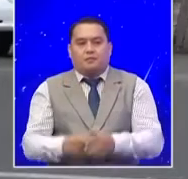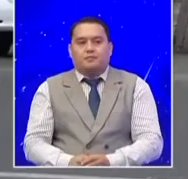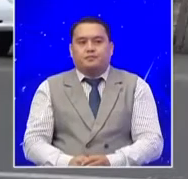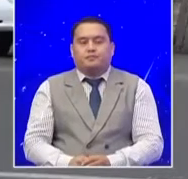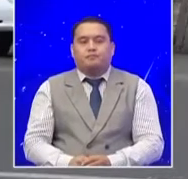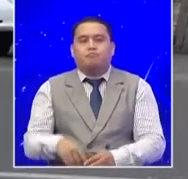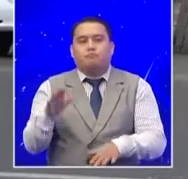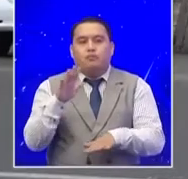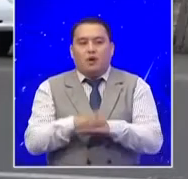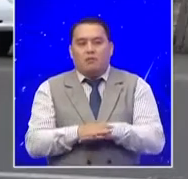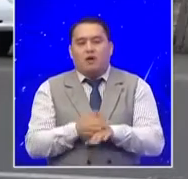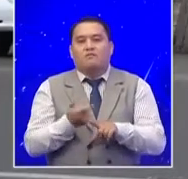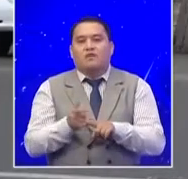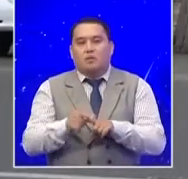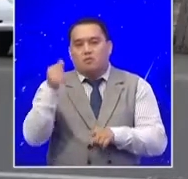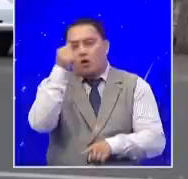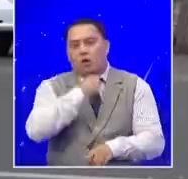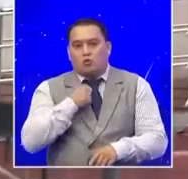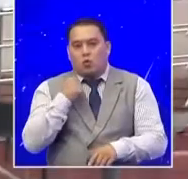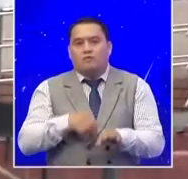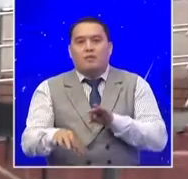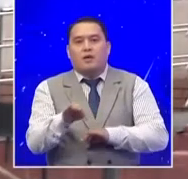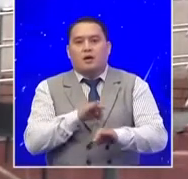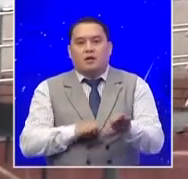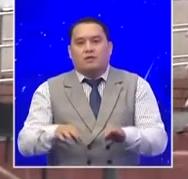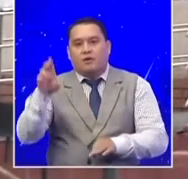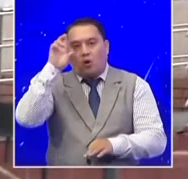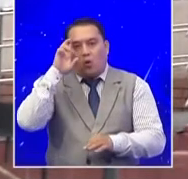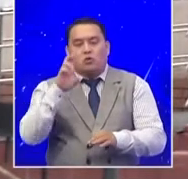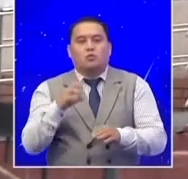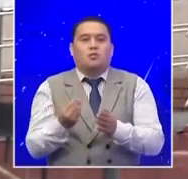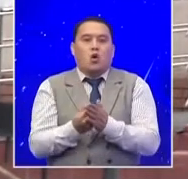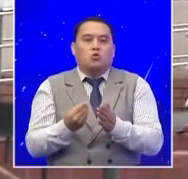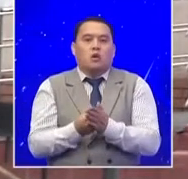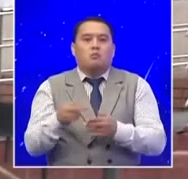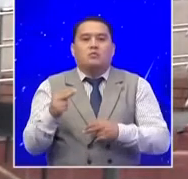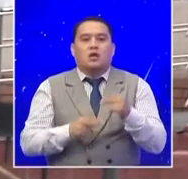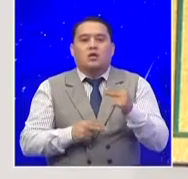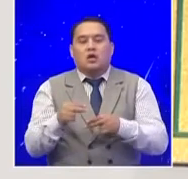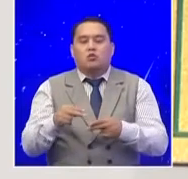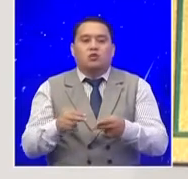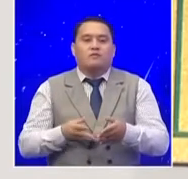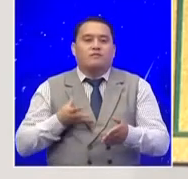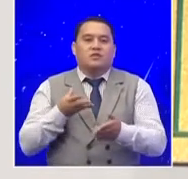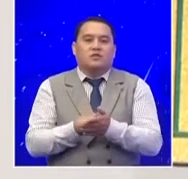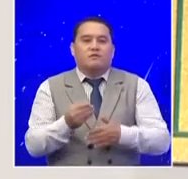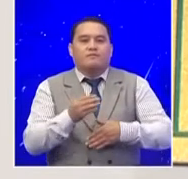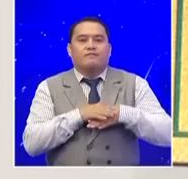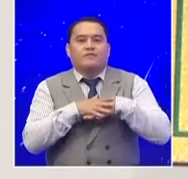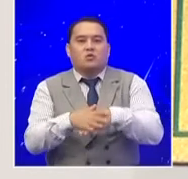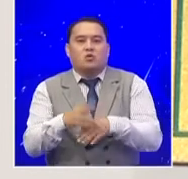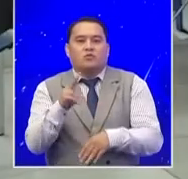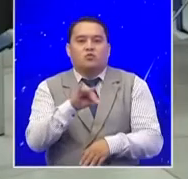данным жилстрой Сбербанка, в этом году для реализации проекта «Шанрак» из государственного бюджета планируется выделение более 200 миллиардов